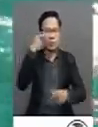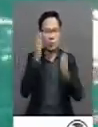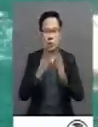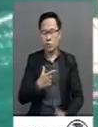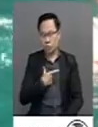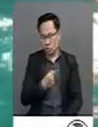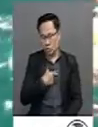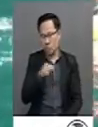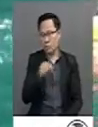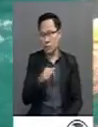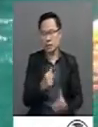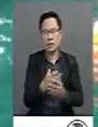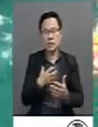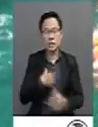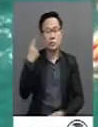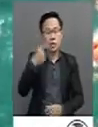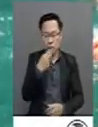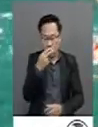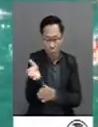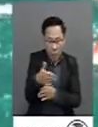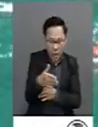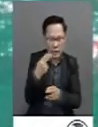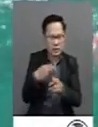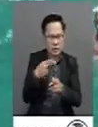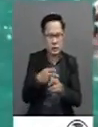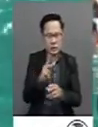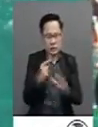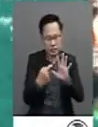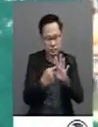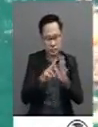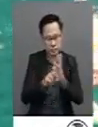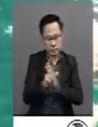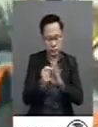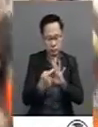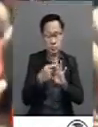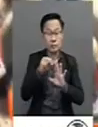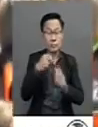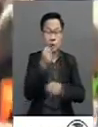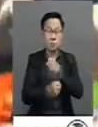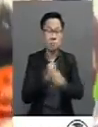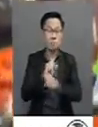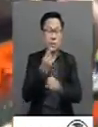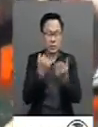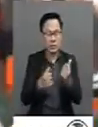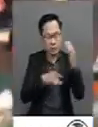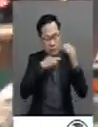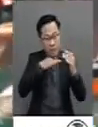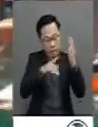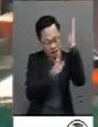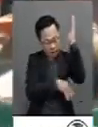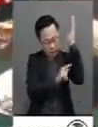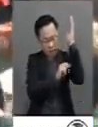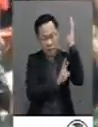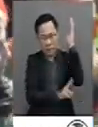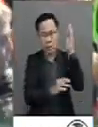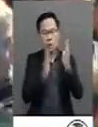ากถ้าต้องไปตรังนะคะก็ไปดูปลากระตูนค่ะส่วนช่วงเทศกาลปีใหม่นี้ทะเลตรังเป็นทะเลที่ได้รับความสนใจจากนักท่องเ